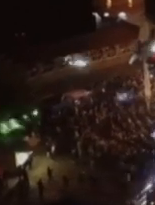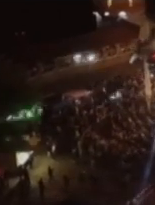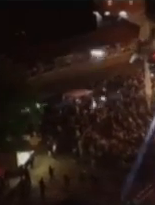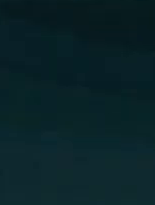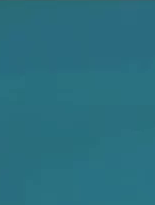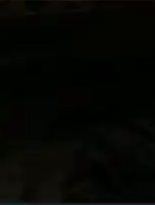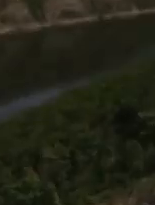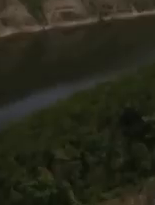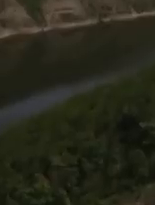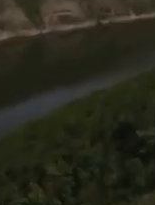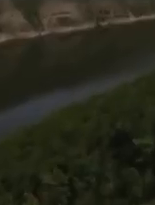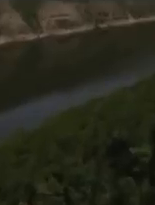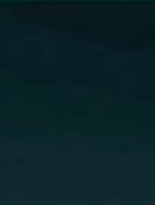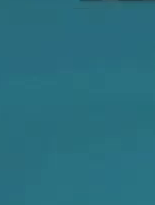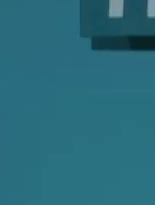Музика